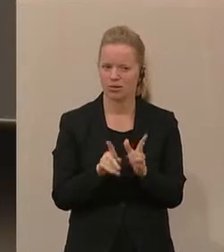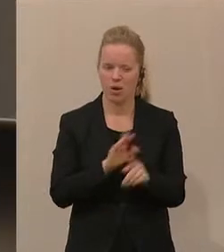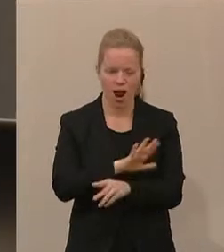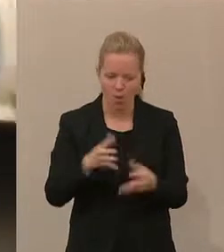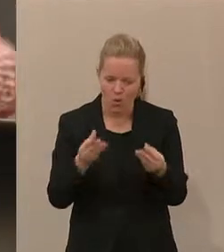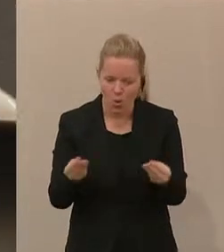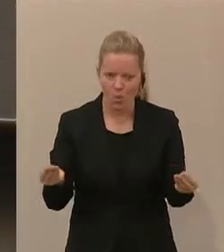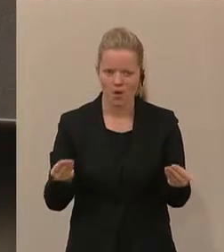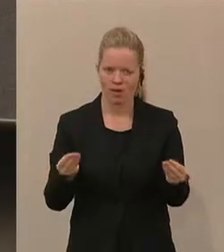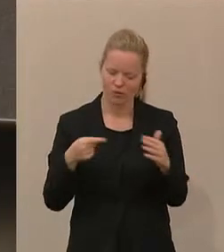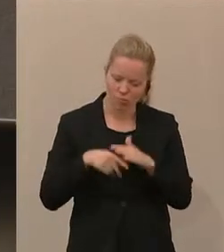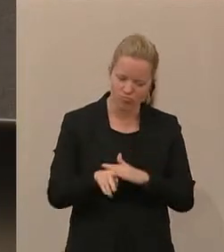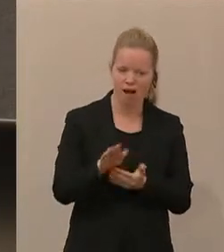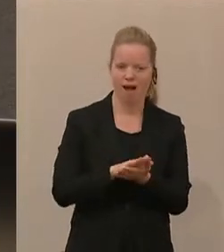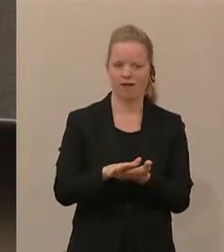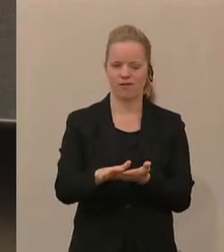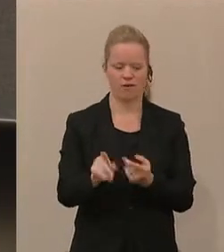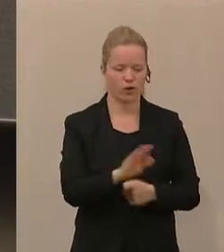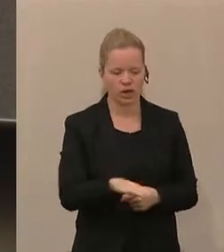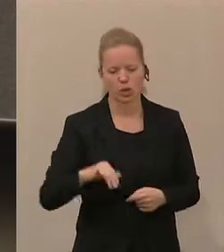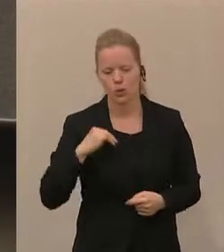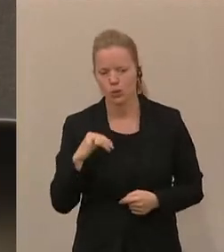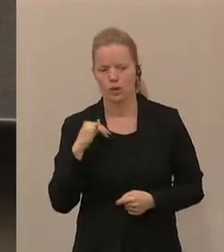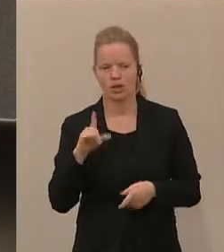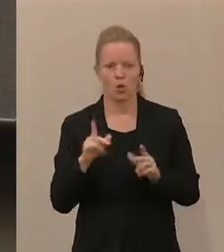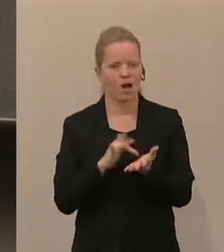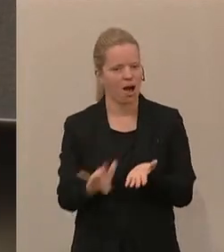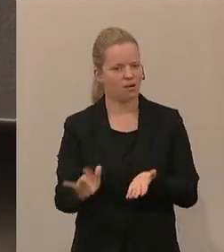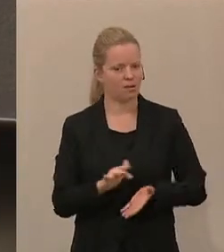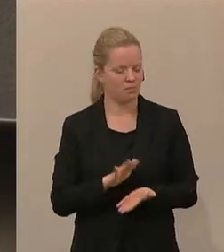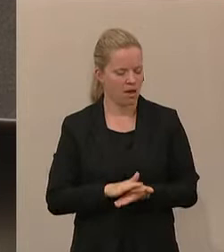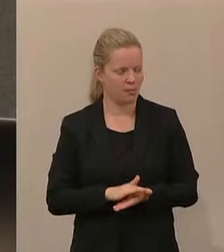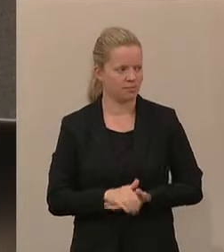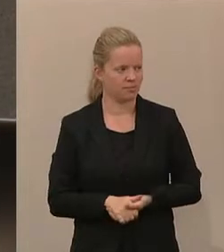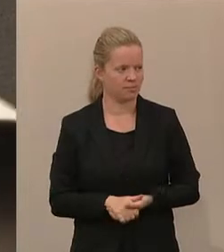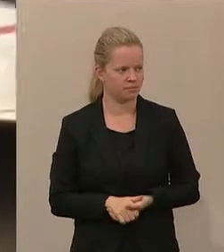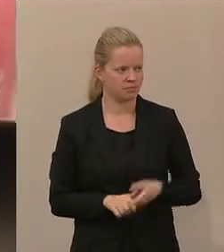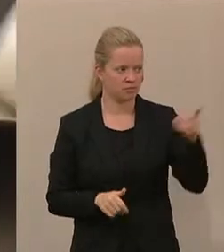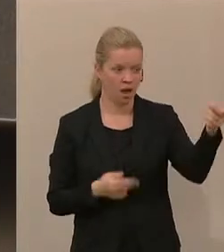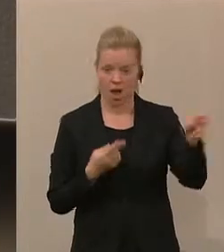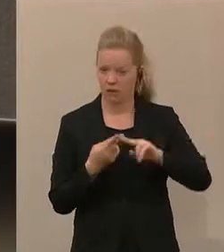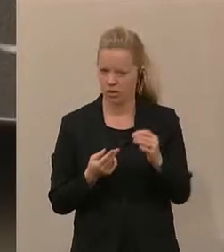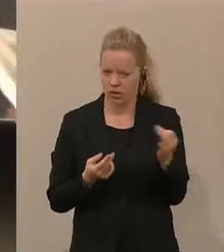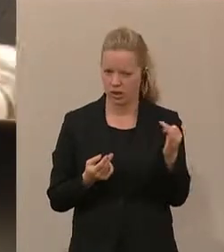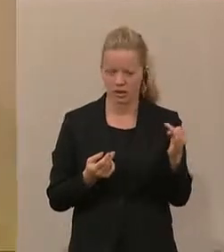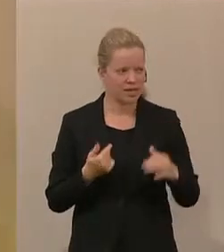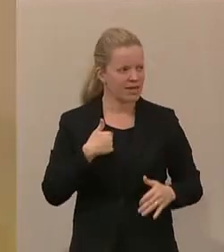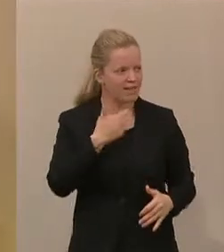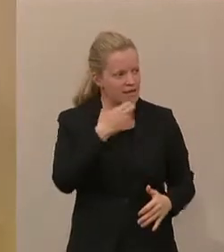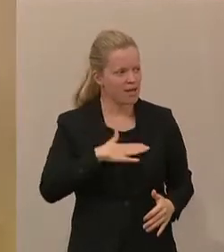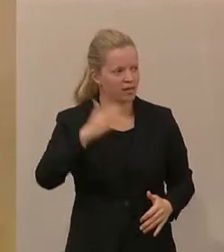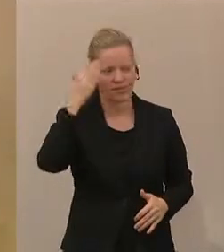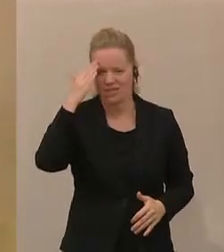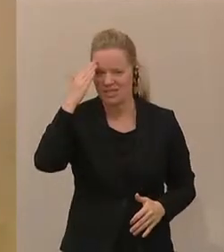Zugang, muss es erreichen, es muss für die Kinder, Jugendlichen, muss es kostenlos bleiben. Da ist von Ihnen nichts gekommen. Ich hätte halt ganz gerne